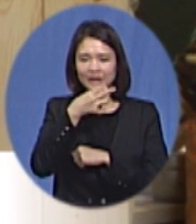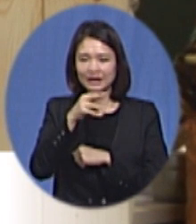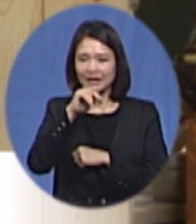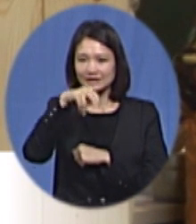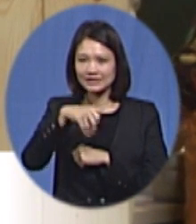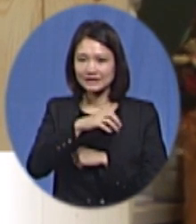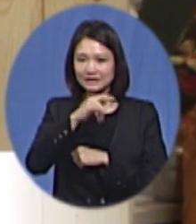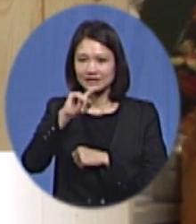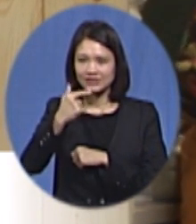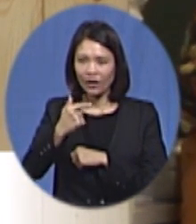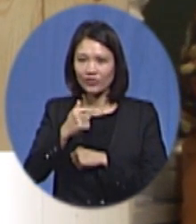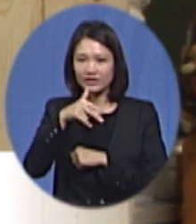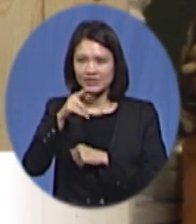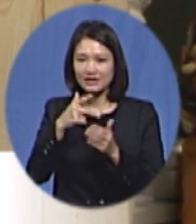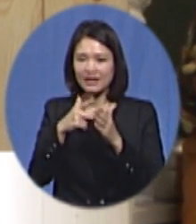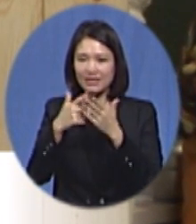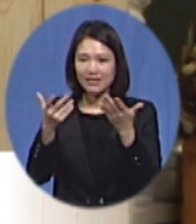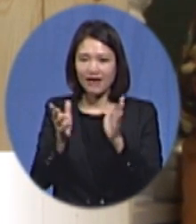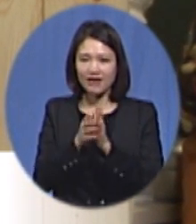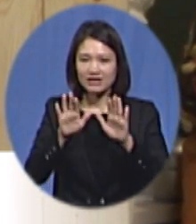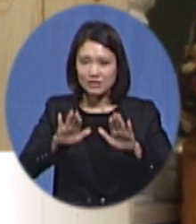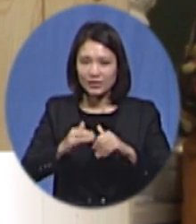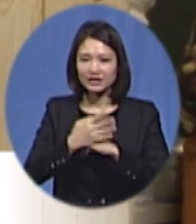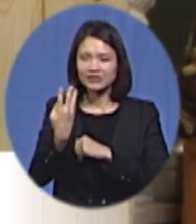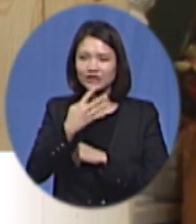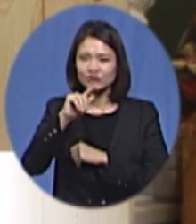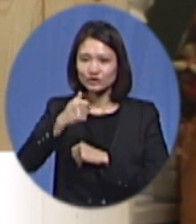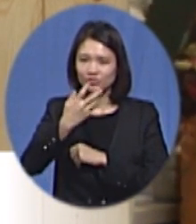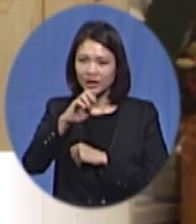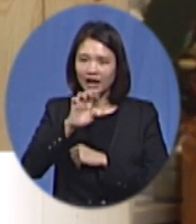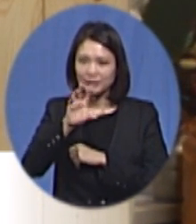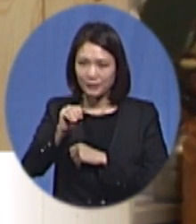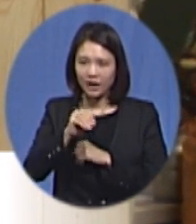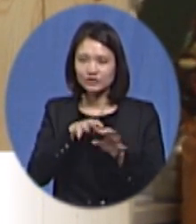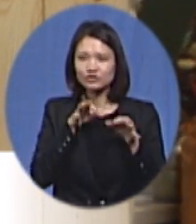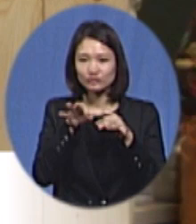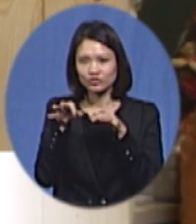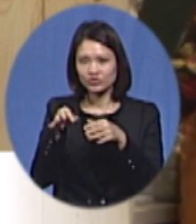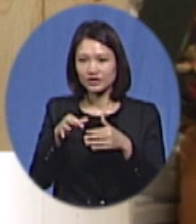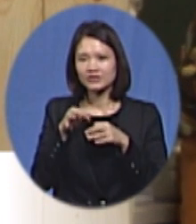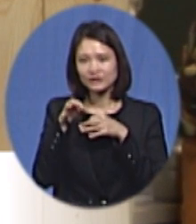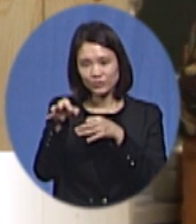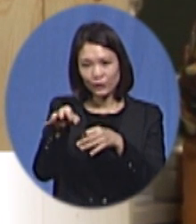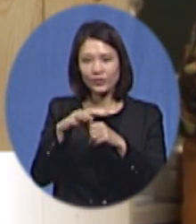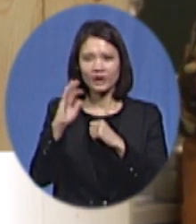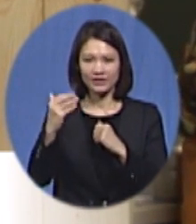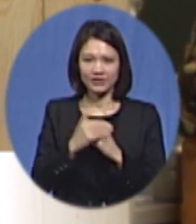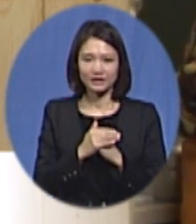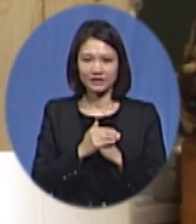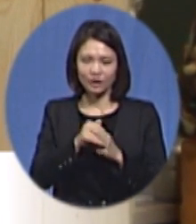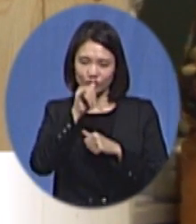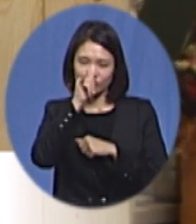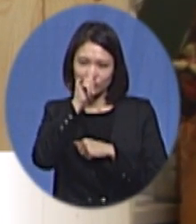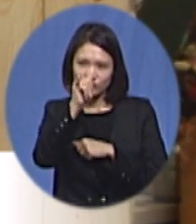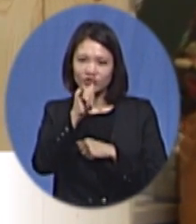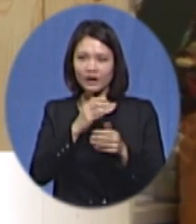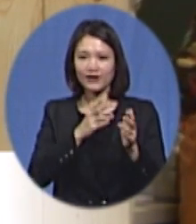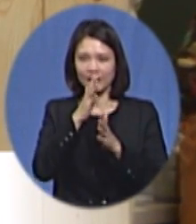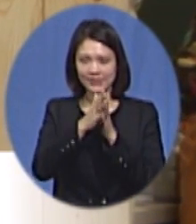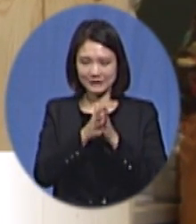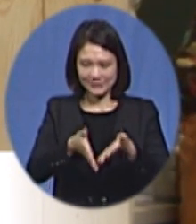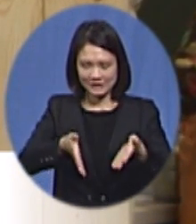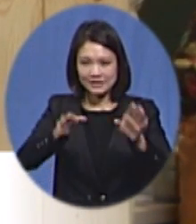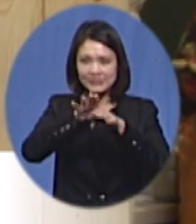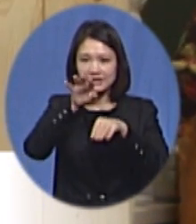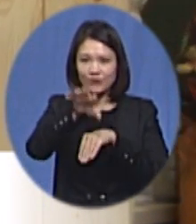재단에서 이번에 4,640만 원을 지원하게 됐습니다. 그렇게 해서 이렇게 훌륭한 시설을